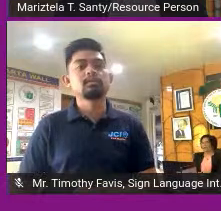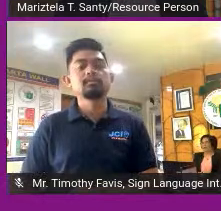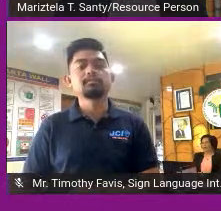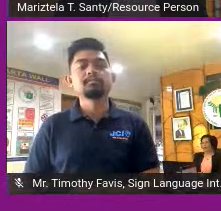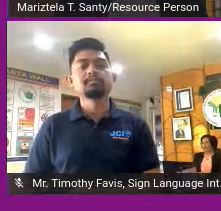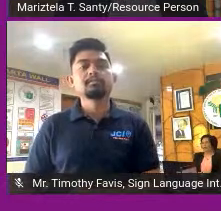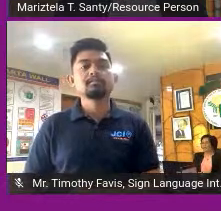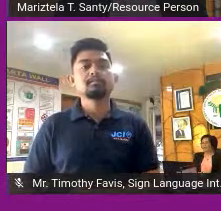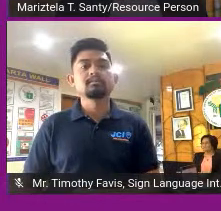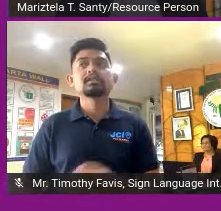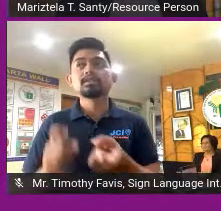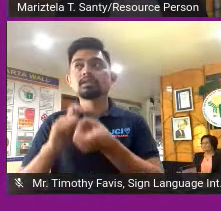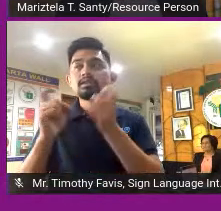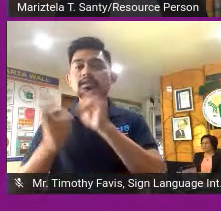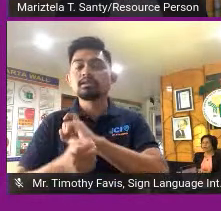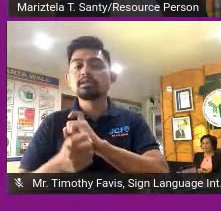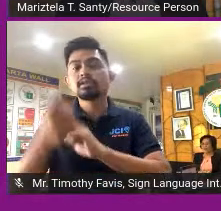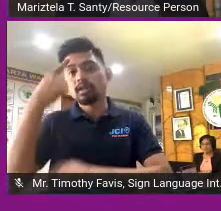may mga